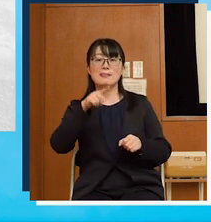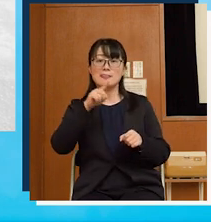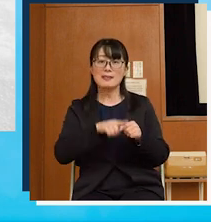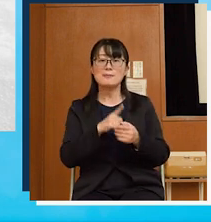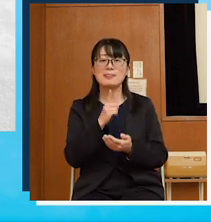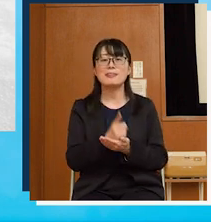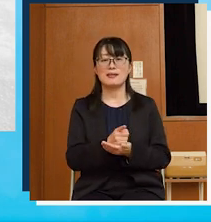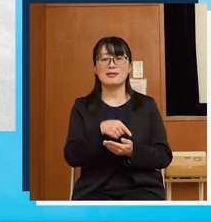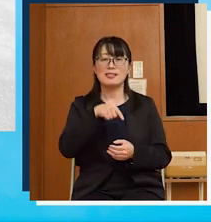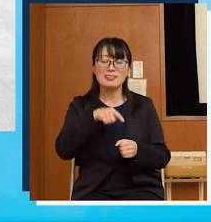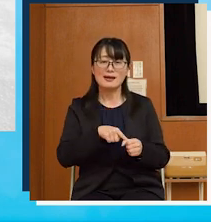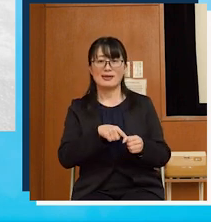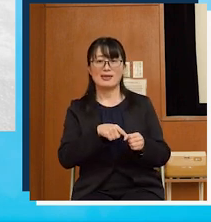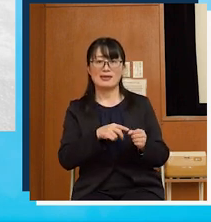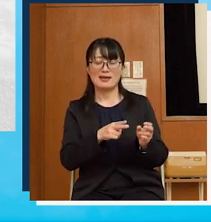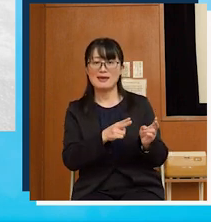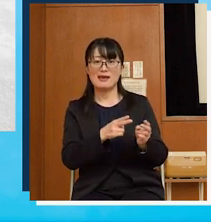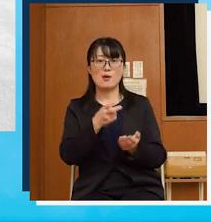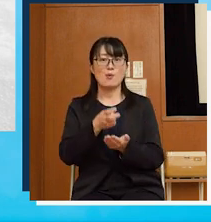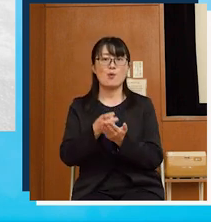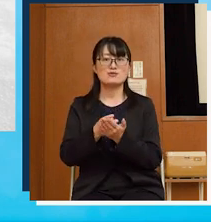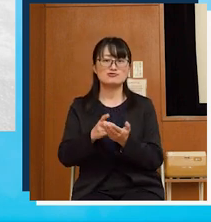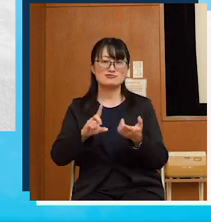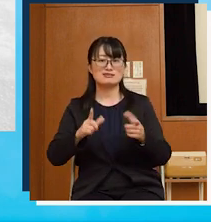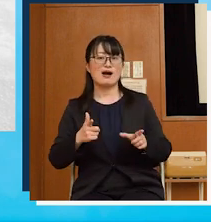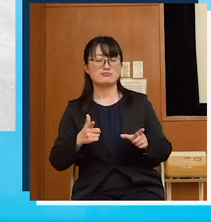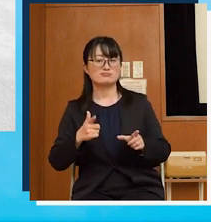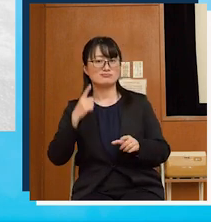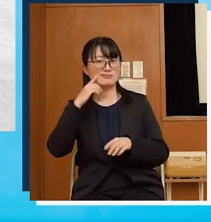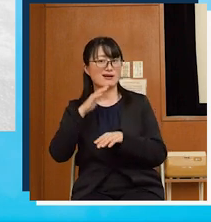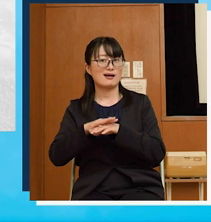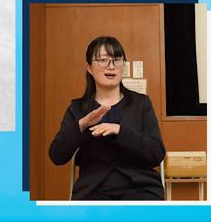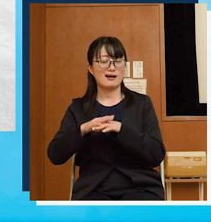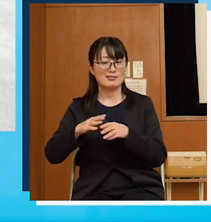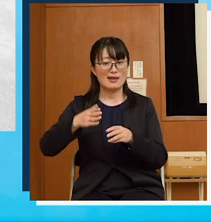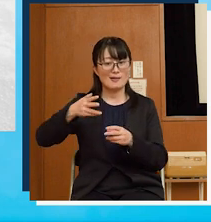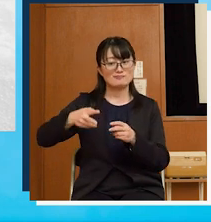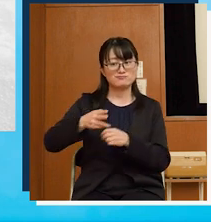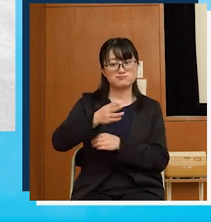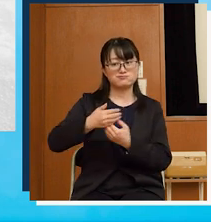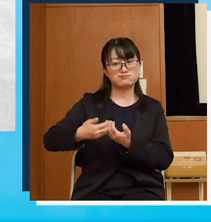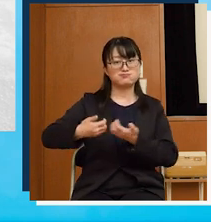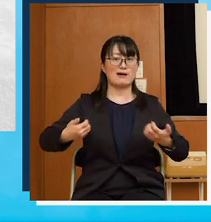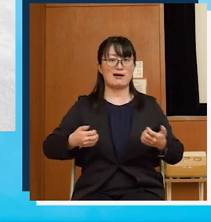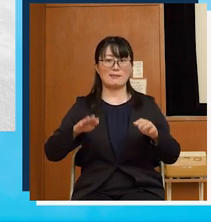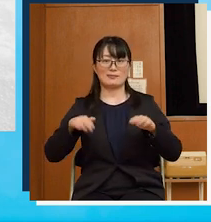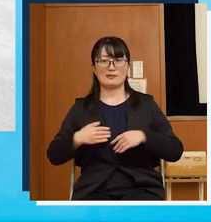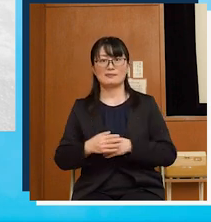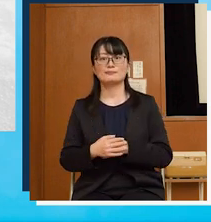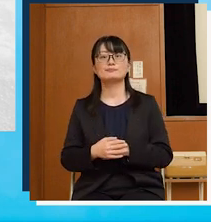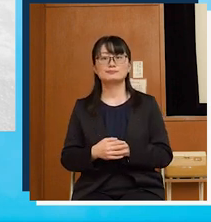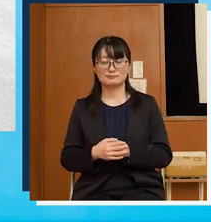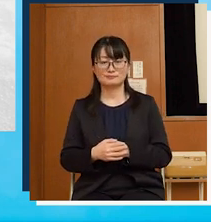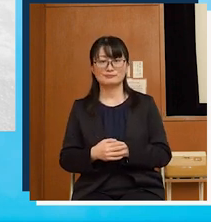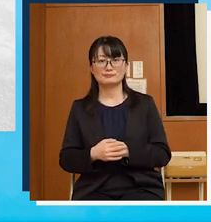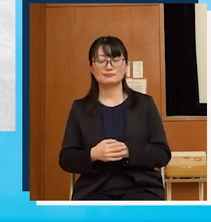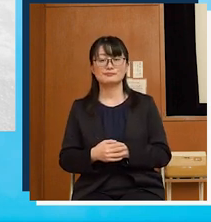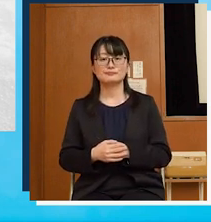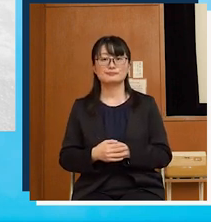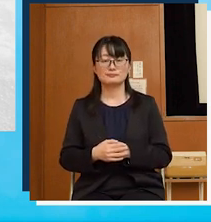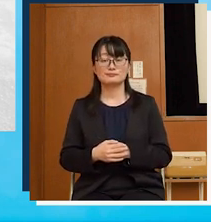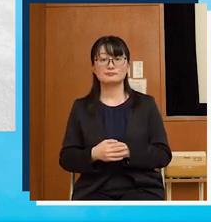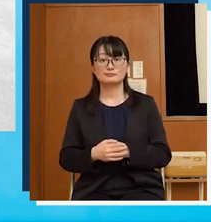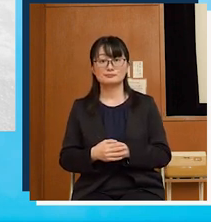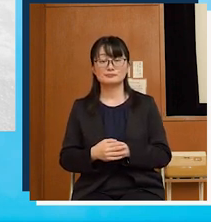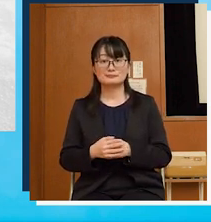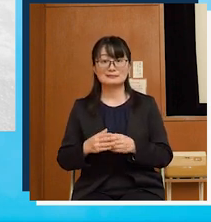た走行してうちに今度はサンフランシスコ公和条約平和条約で日本は独立を回復しましたが